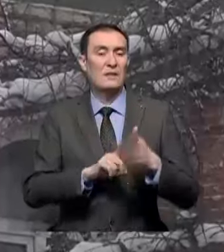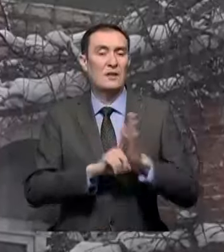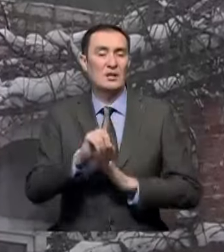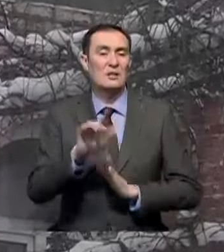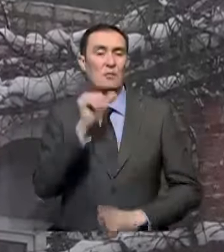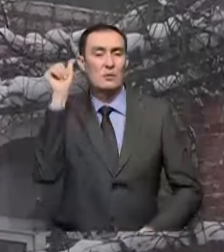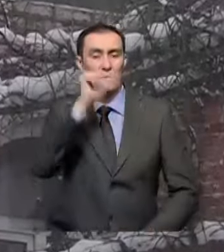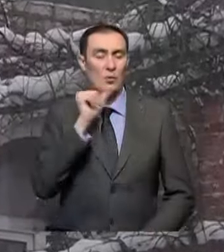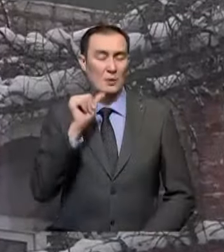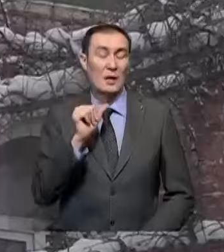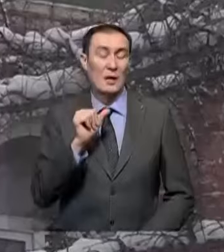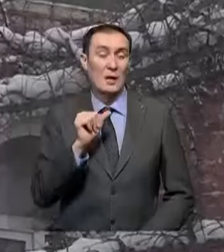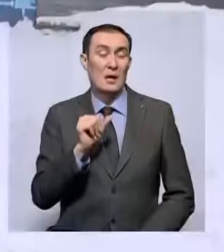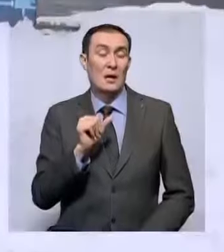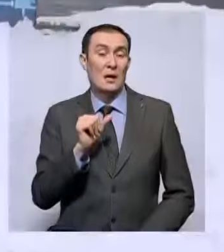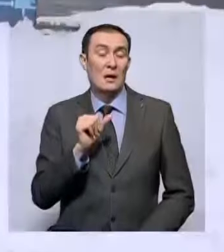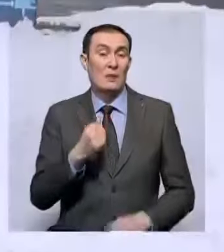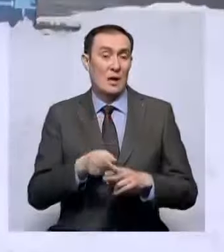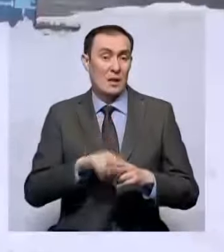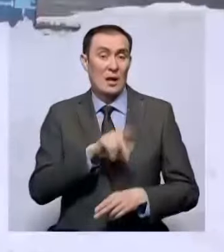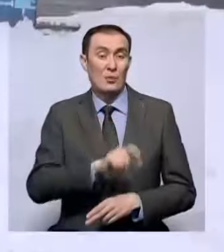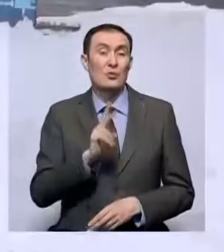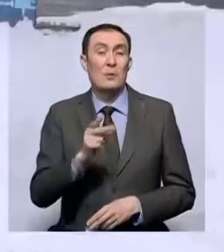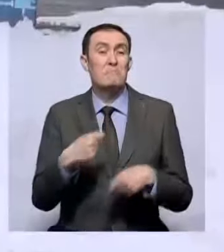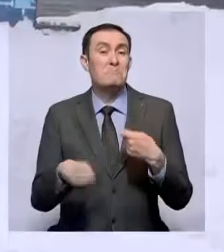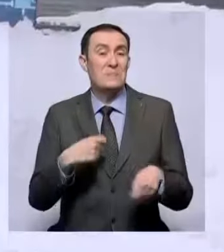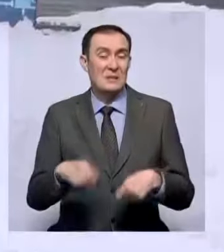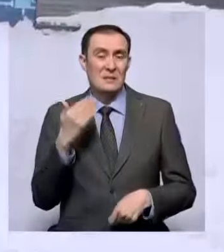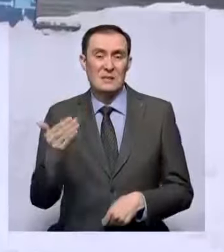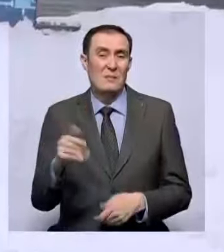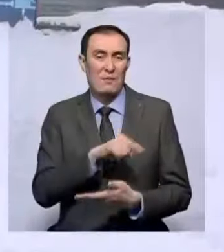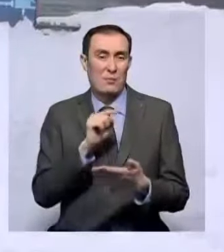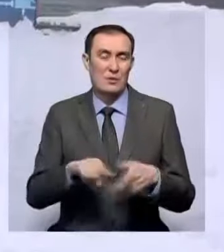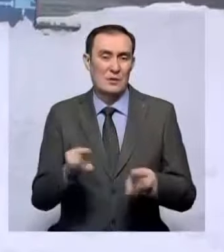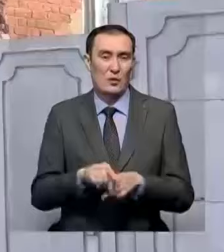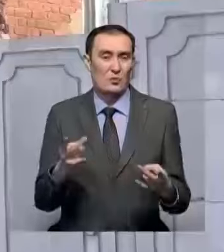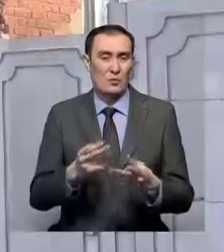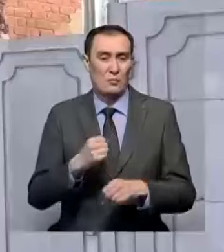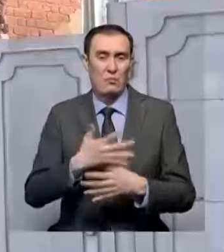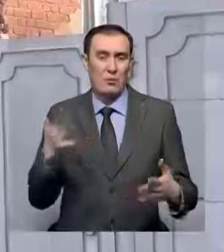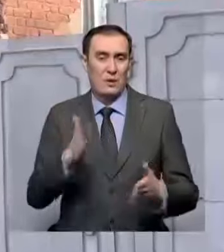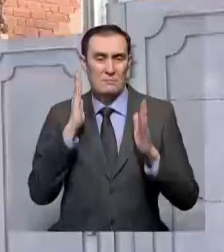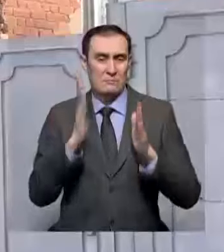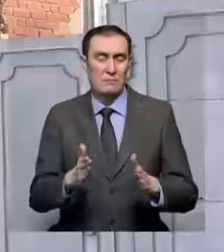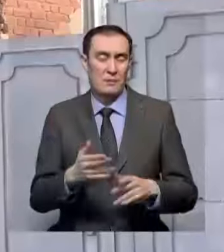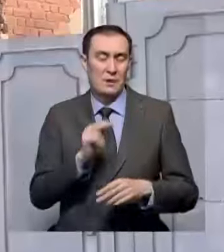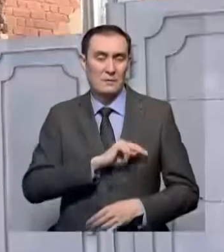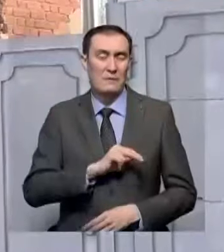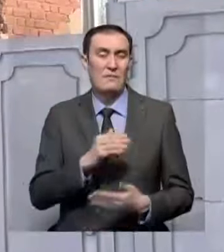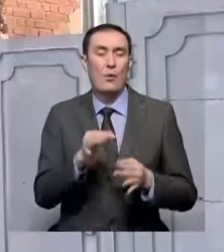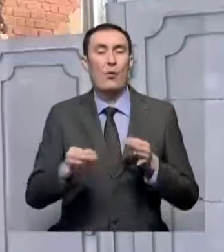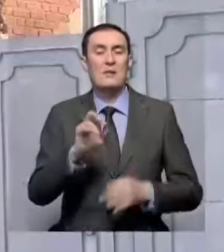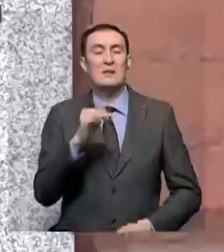с прошлого года, с весны. Надо понимать, что это люди бизнеса, с ними вопрос более такой конкретный надо вести. Сегодня в области Абай